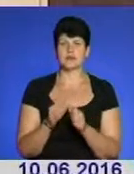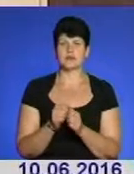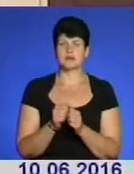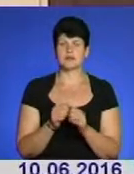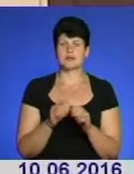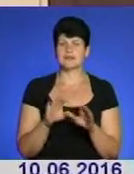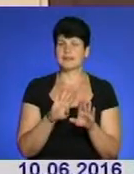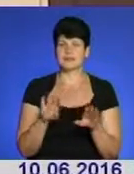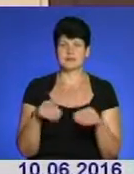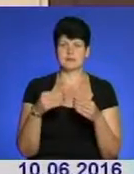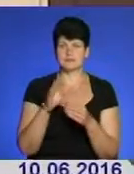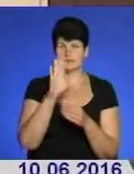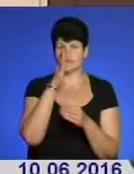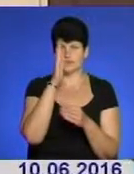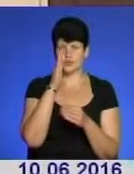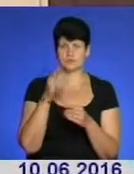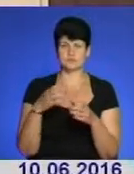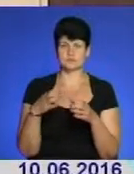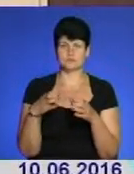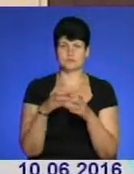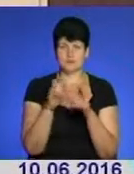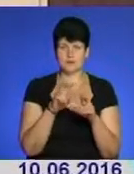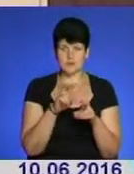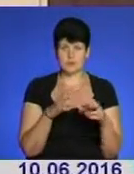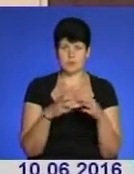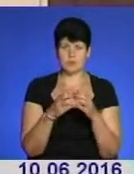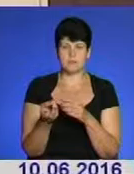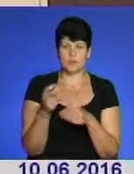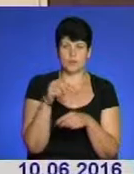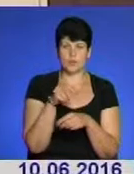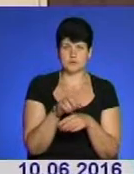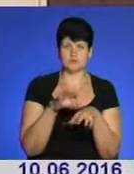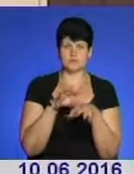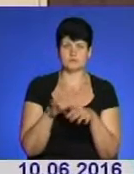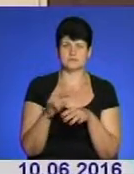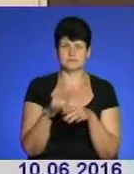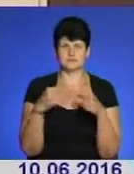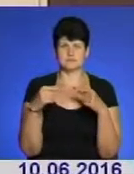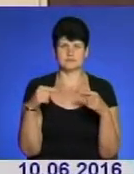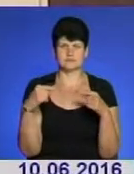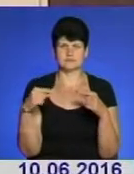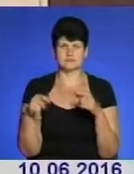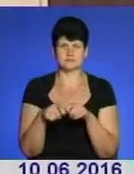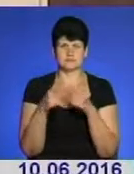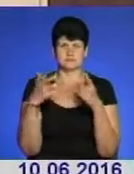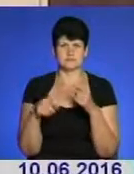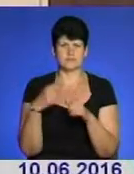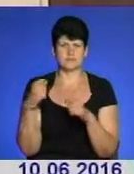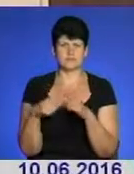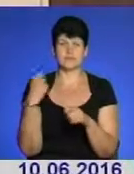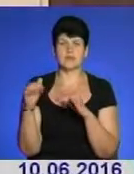провокативних дій зі сторони бандформувань і